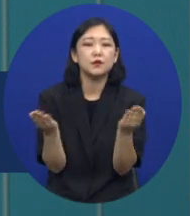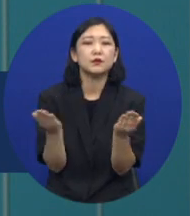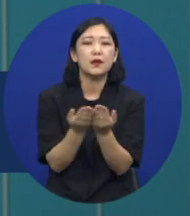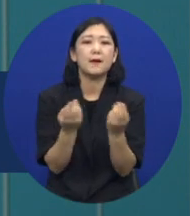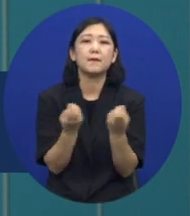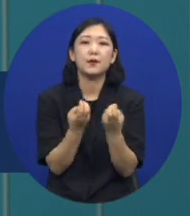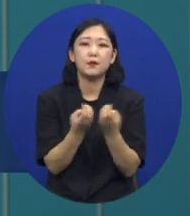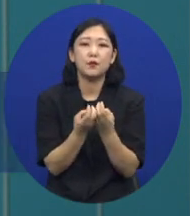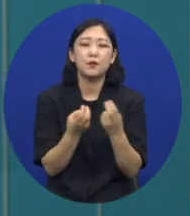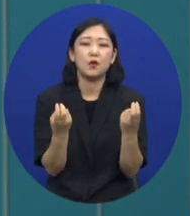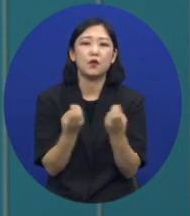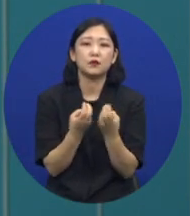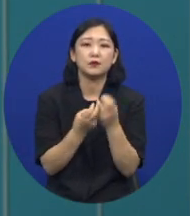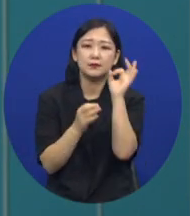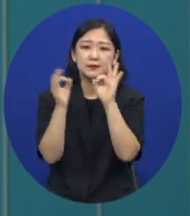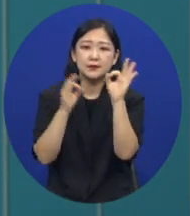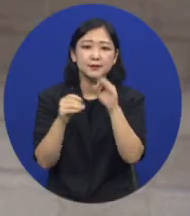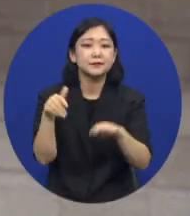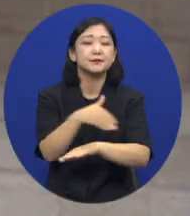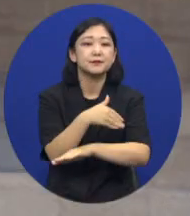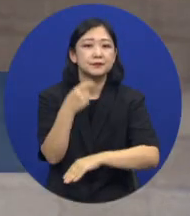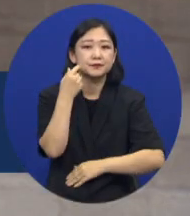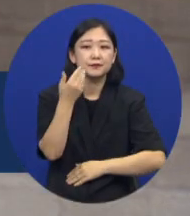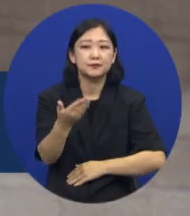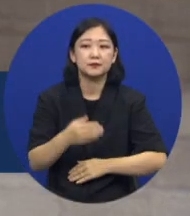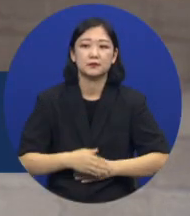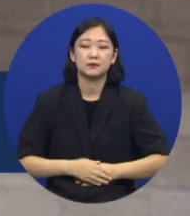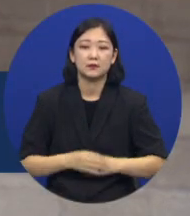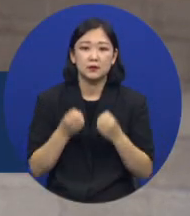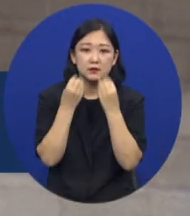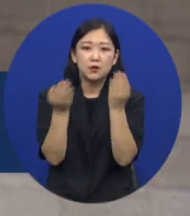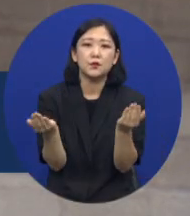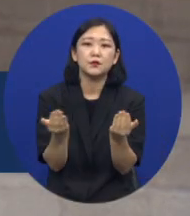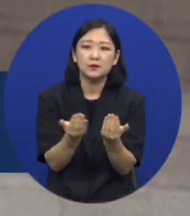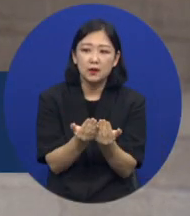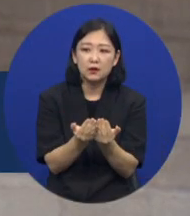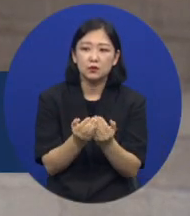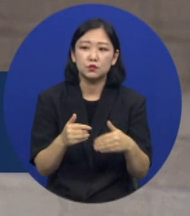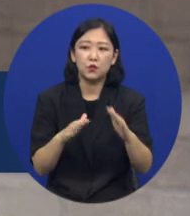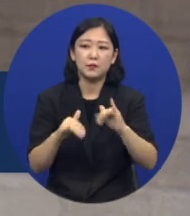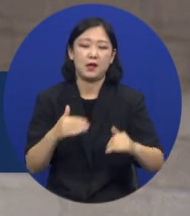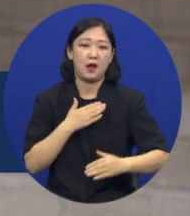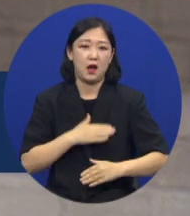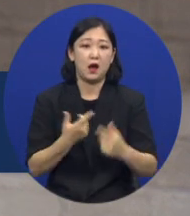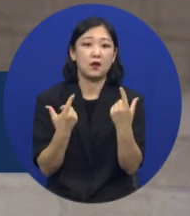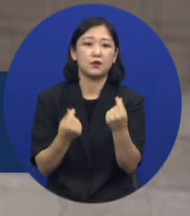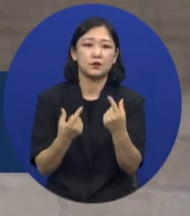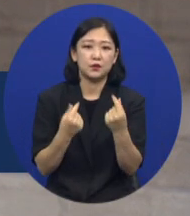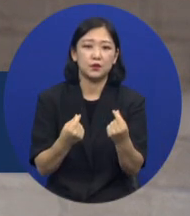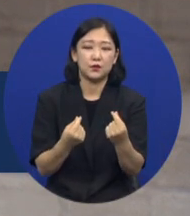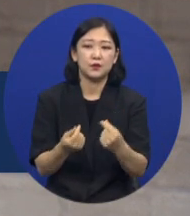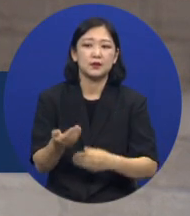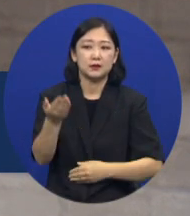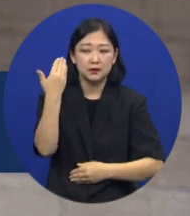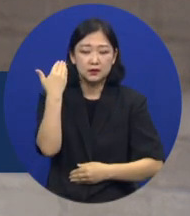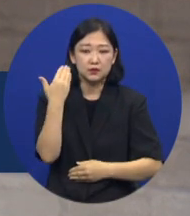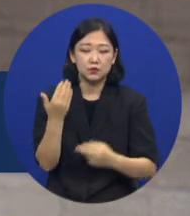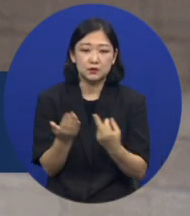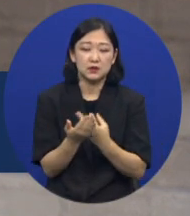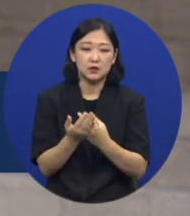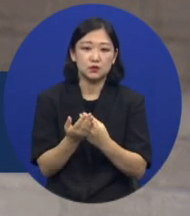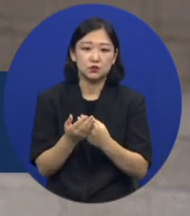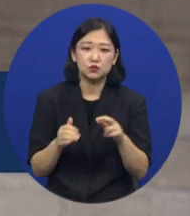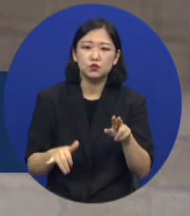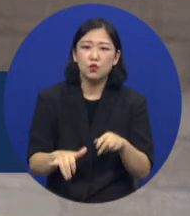나가실 예정이기 말씀해 주십시오 예 새로운 대안은 도민 들도 다 아시다시피 기존 제주 공황을